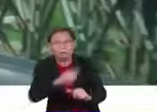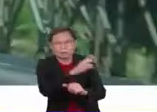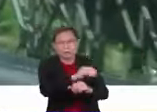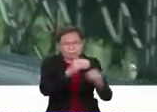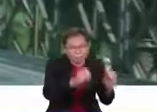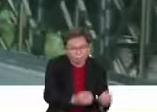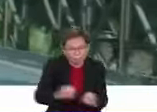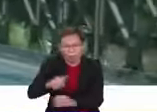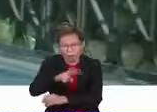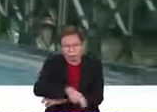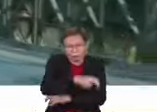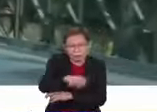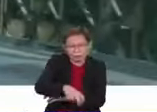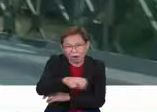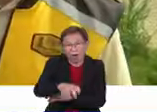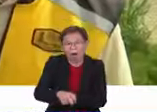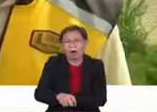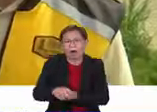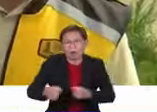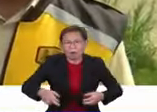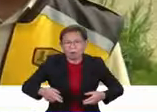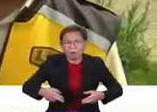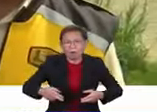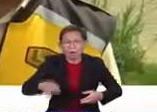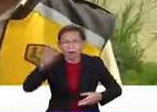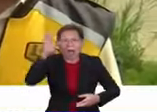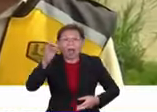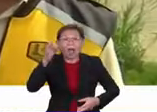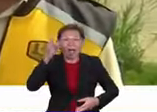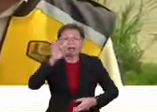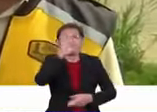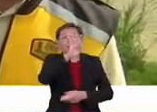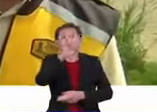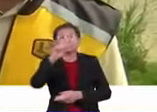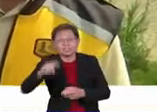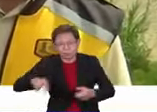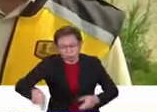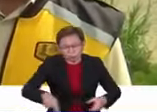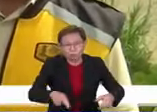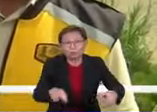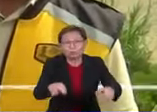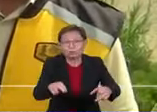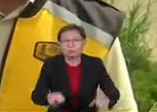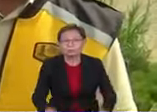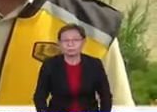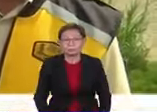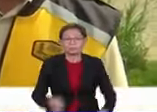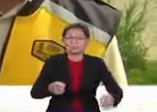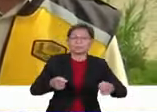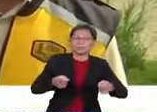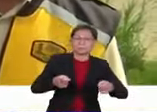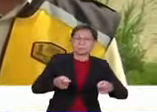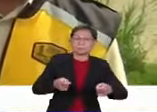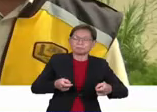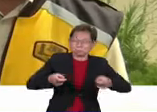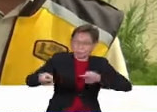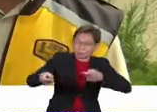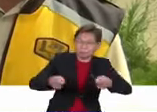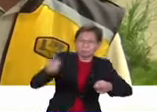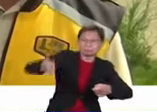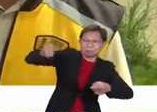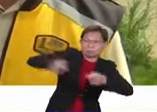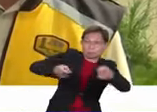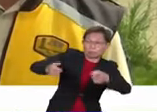penganjuran jelajah FT Roadpedia. Kita membawa semua agensi kita dan pengurusan tertinggi untuk meninjau